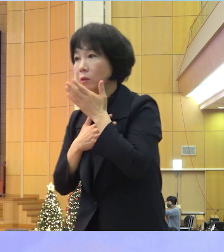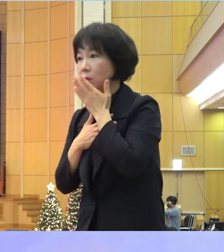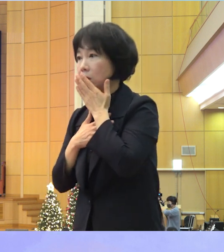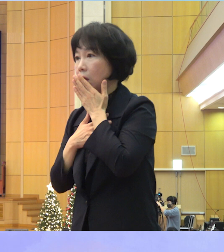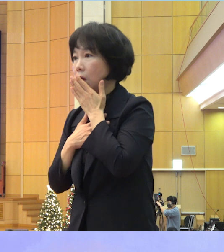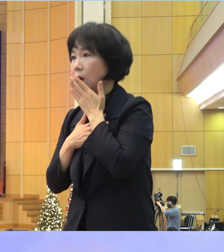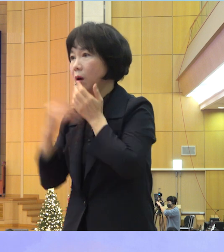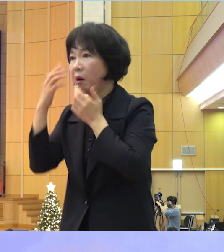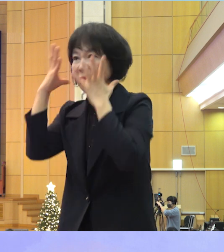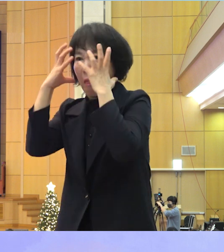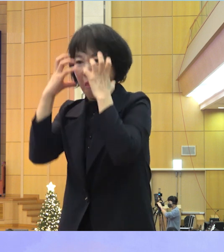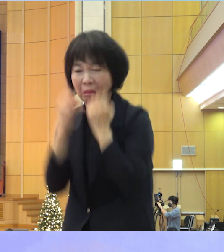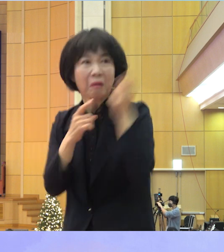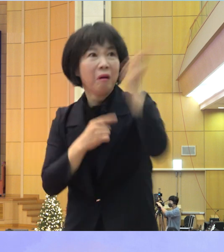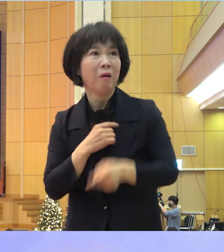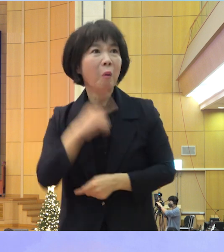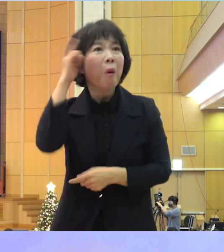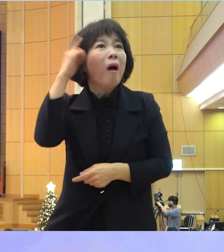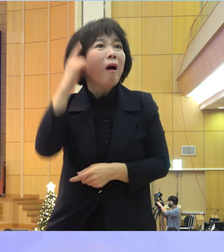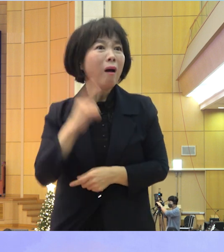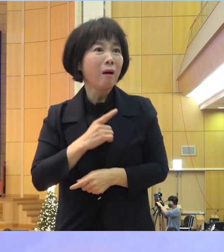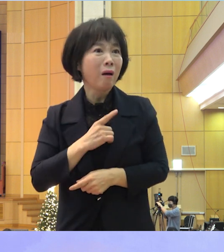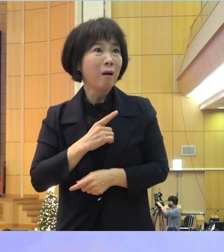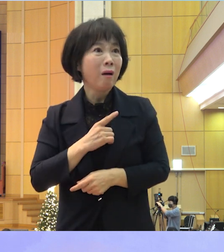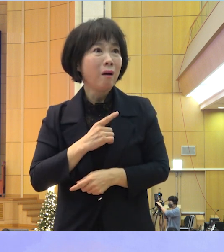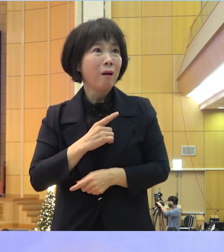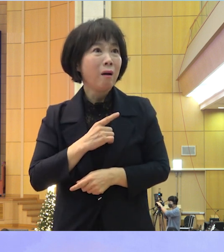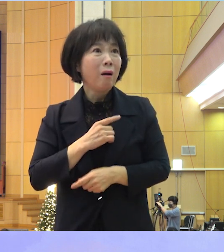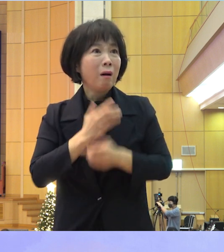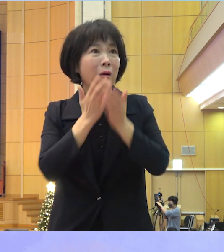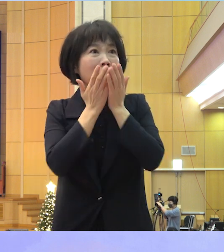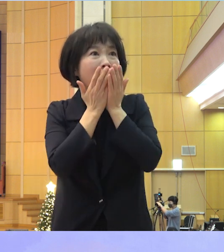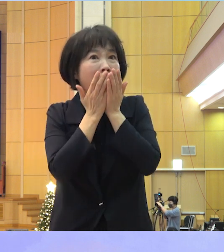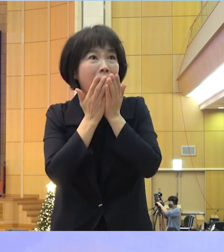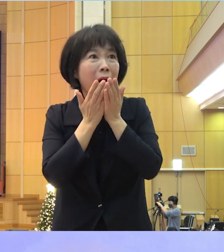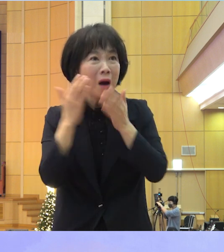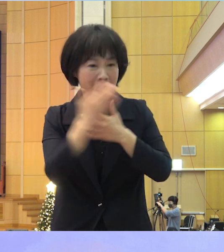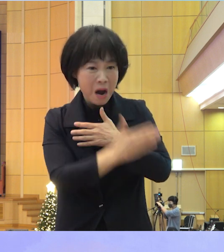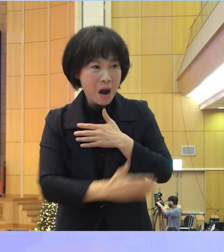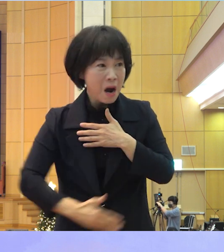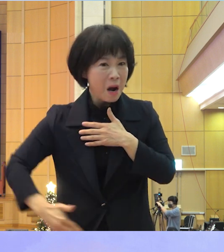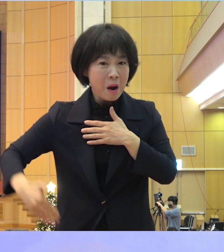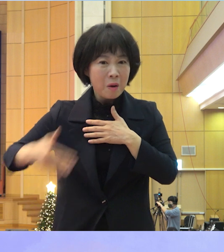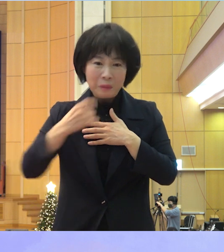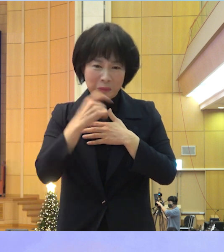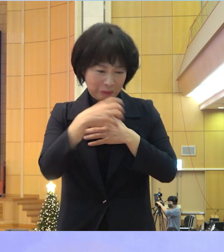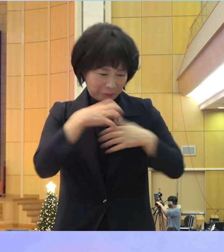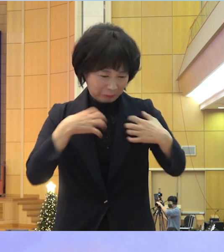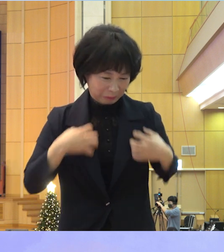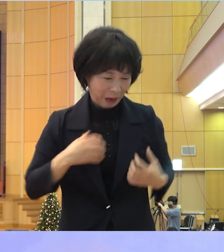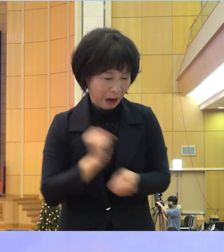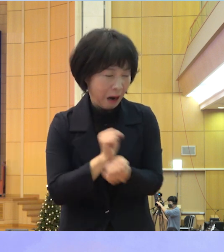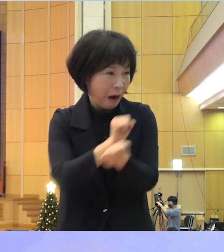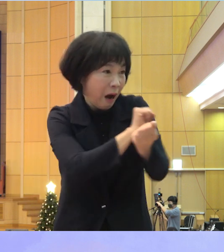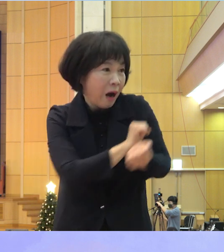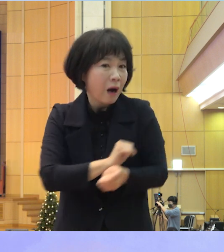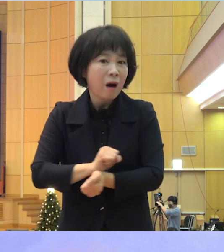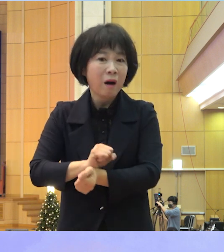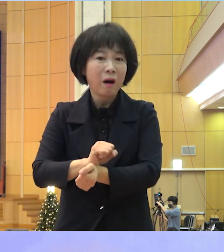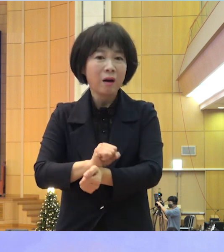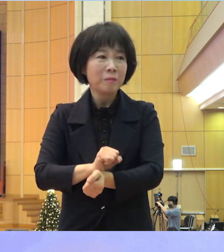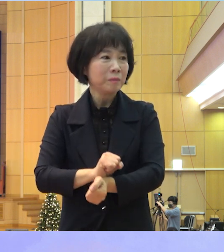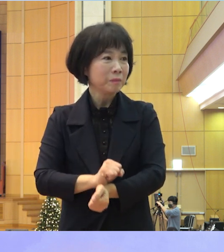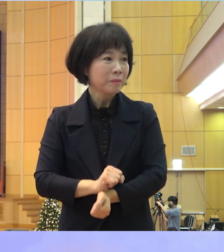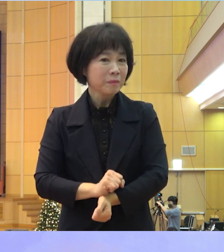정도로 만신창이가 되고 찰떡에 콩고물 묻히듯이 화재가 나서 집이 잿더미 된 그